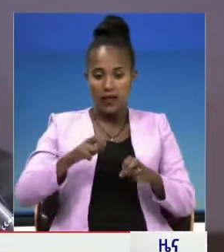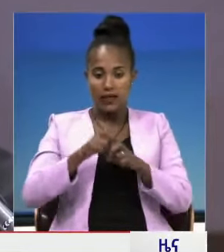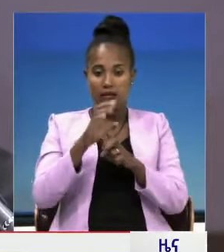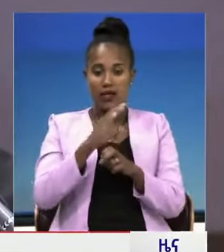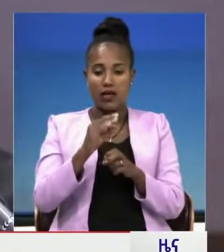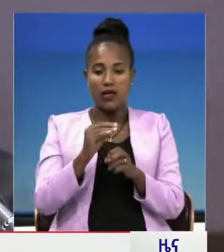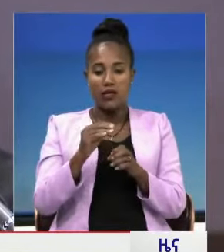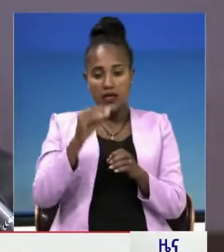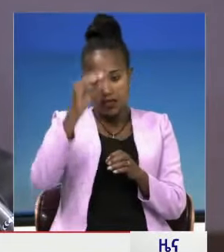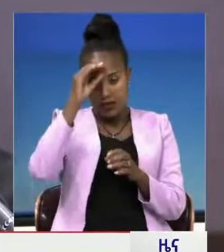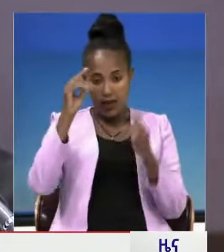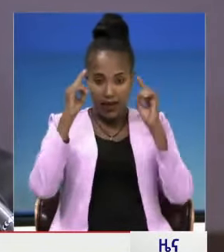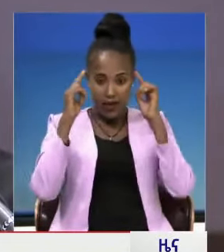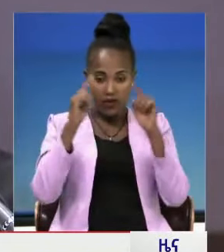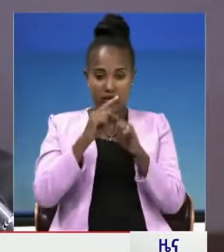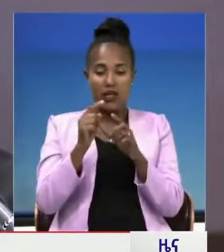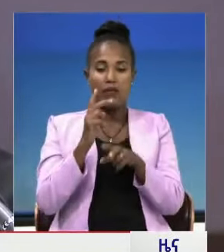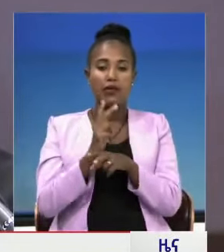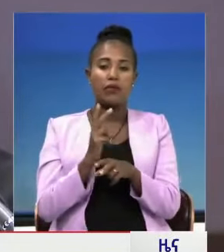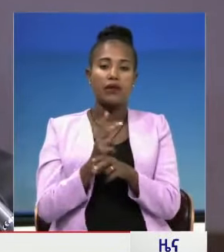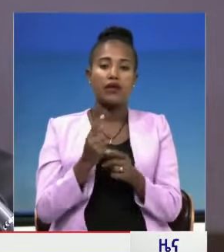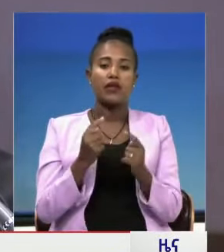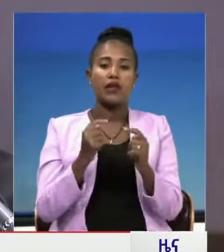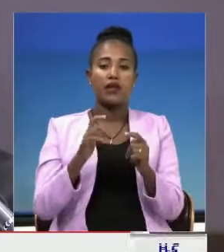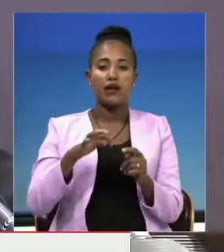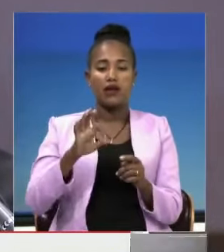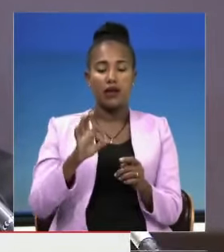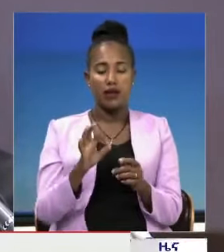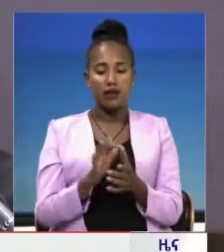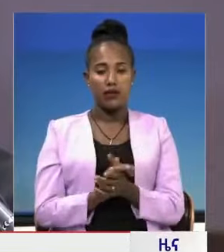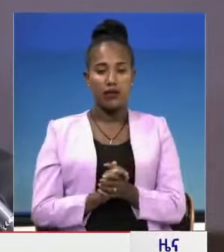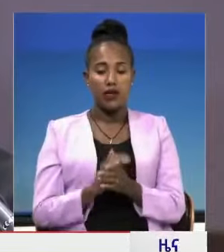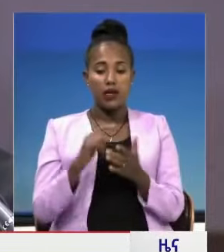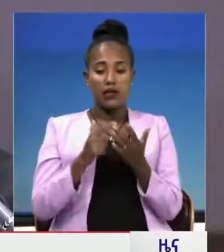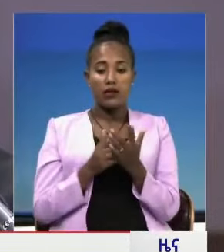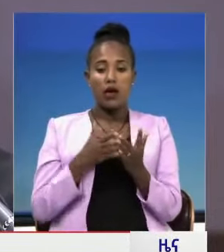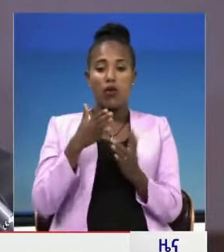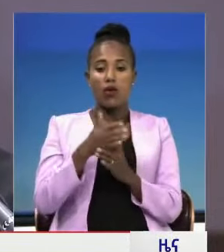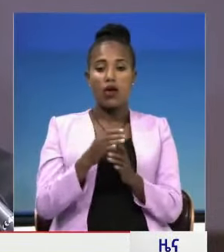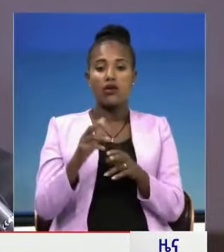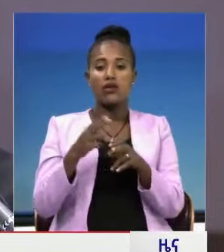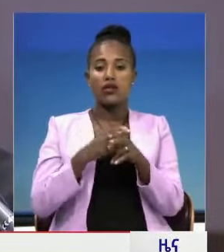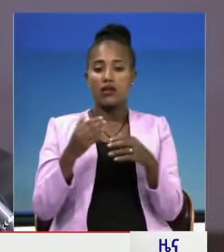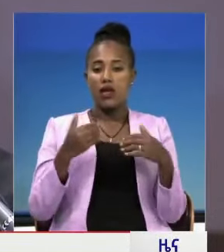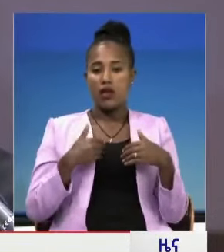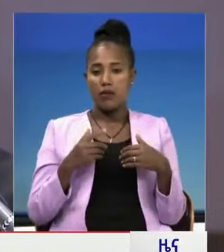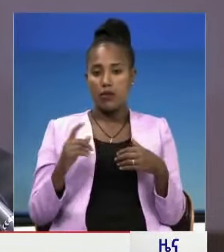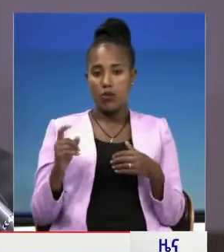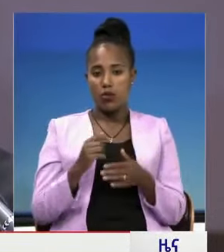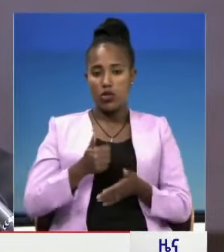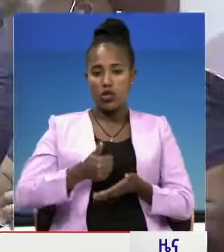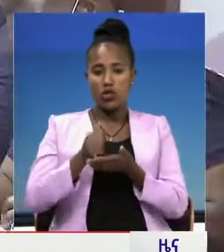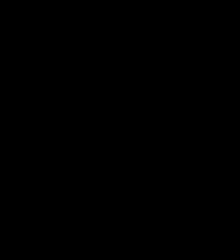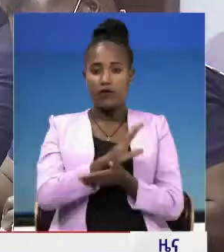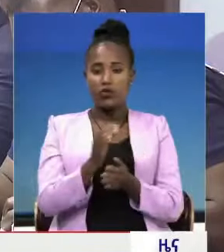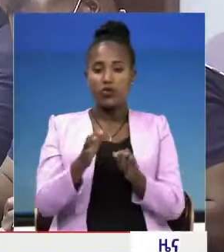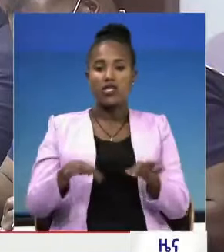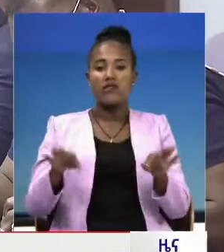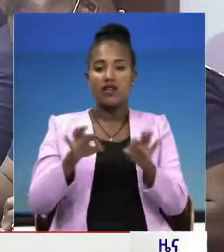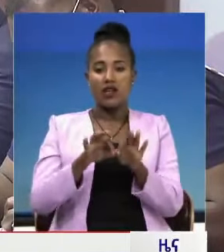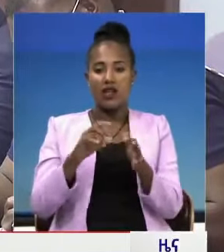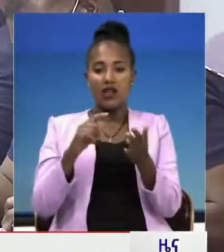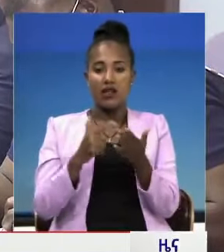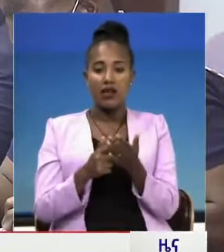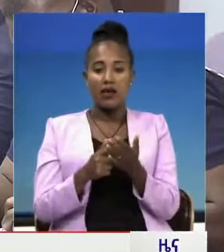ከግጭትና ከሰብአዊ ቀውስ ለመጠበቅም እየጣርን እንገኛለን። ከዚህ አኳያ ውስንነት ያለ በመሆኑ ድጋፋችሁ ያስፈልገናል።